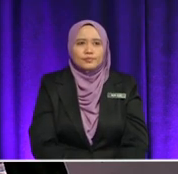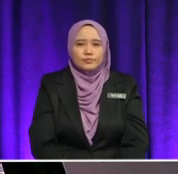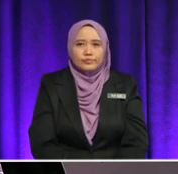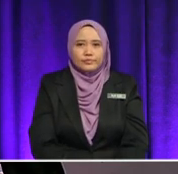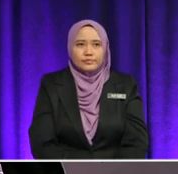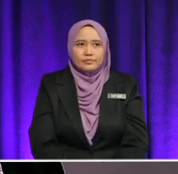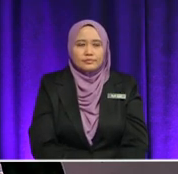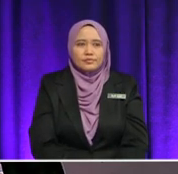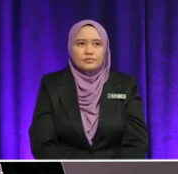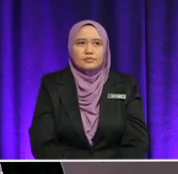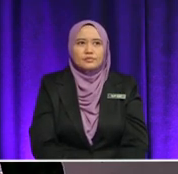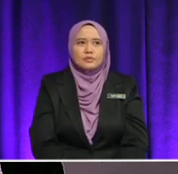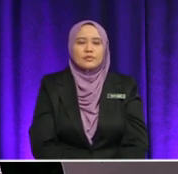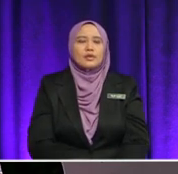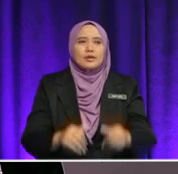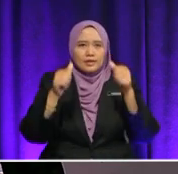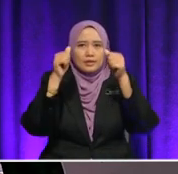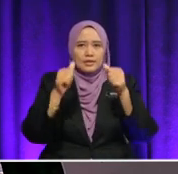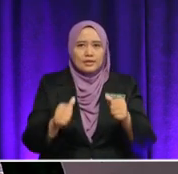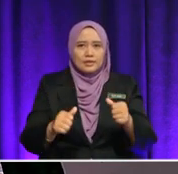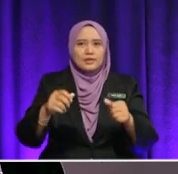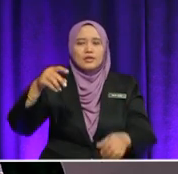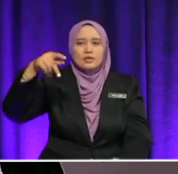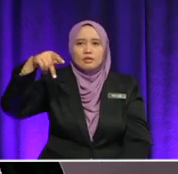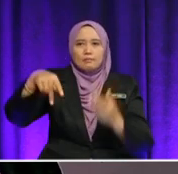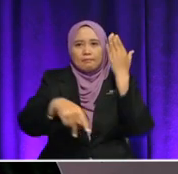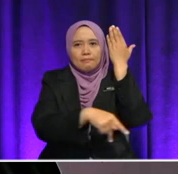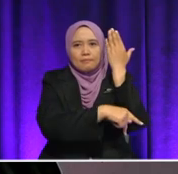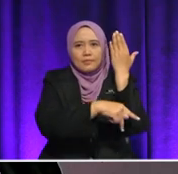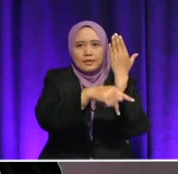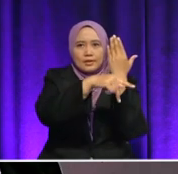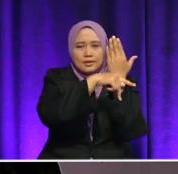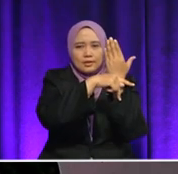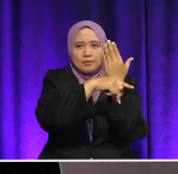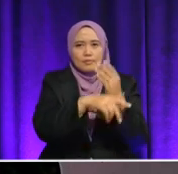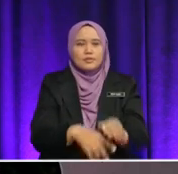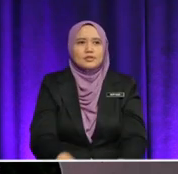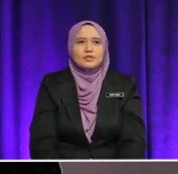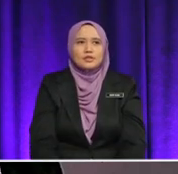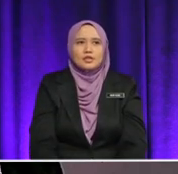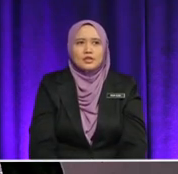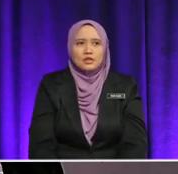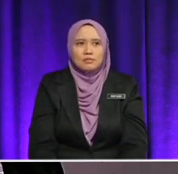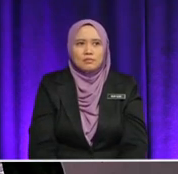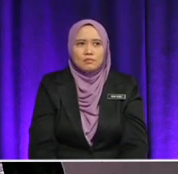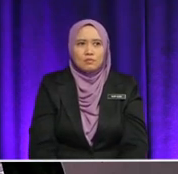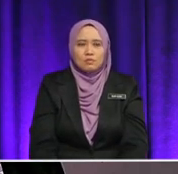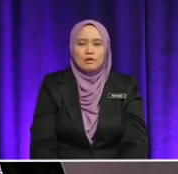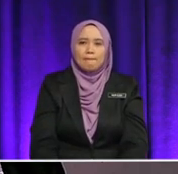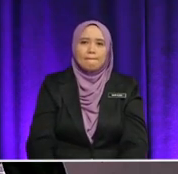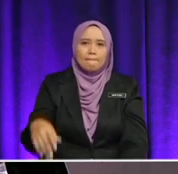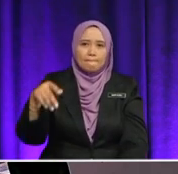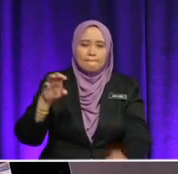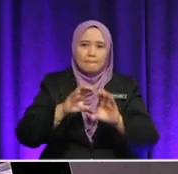adalah ahli politik nah ini Paling atau paling masa ini dia mantan Pati buruh